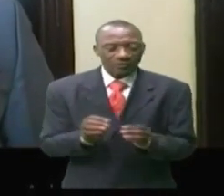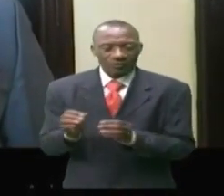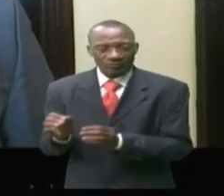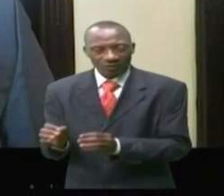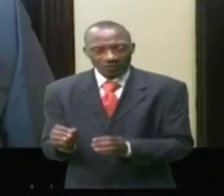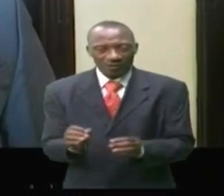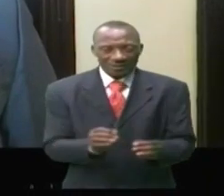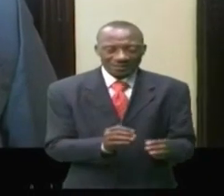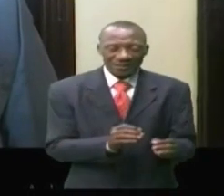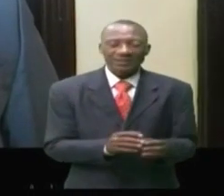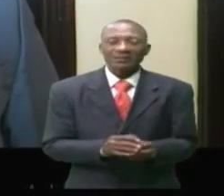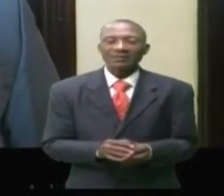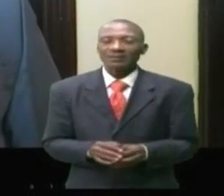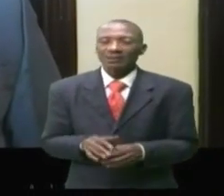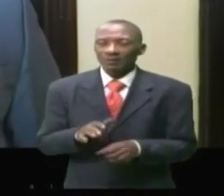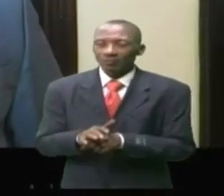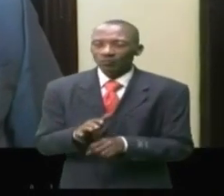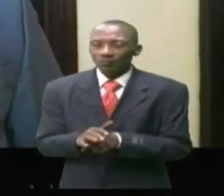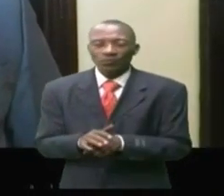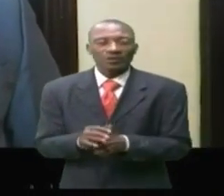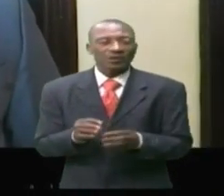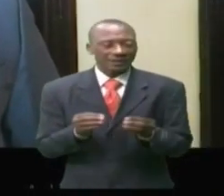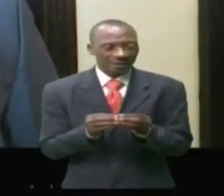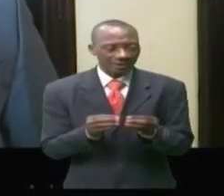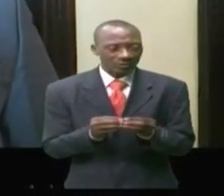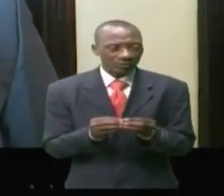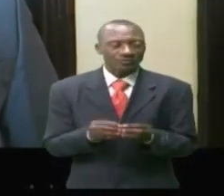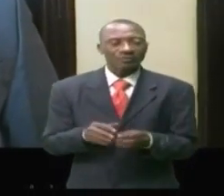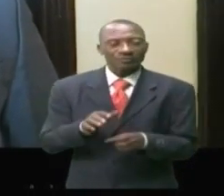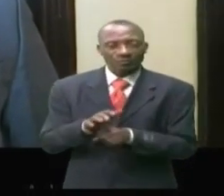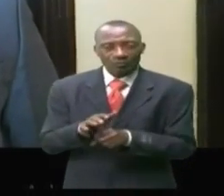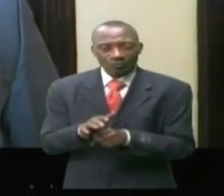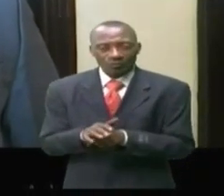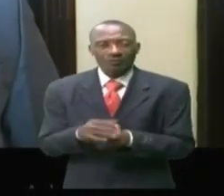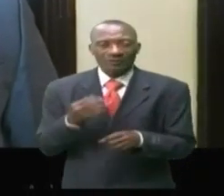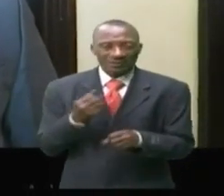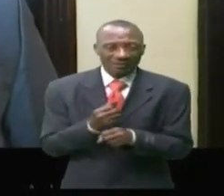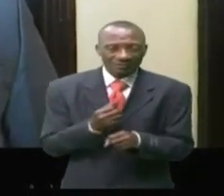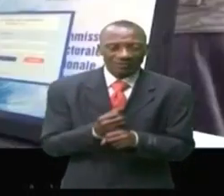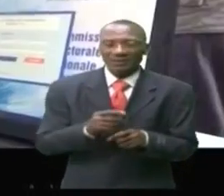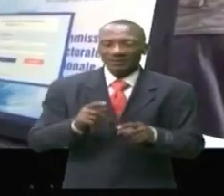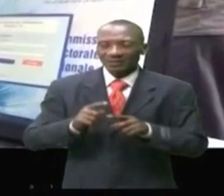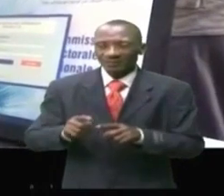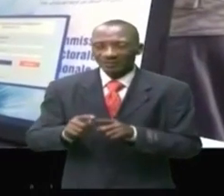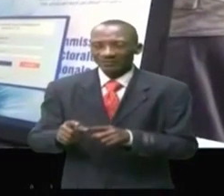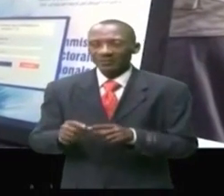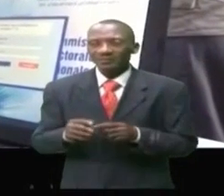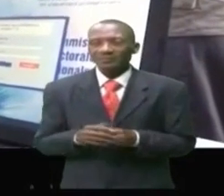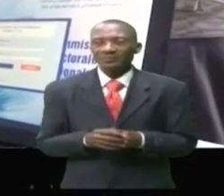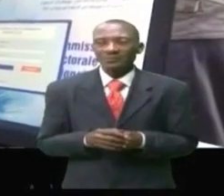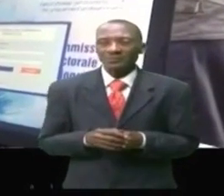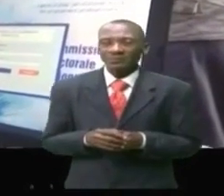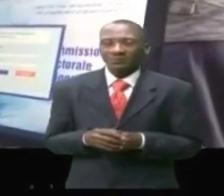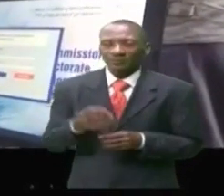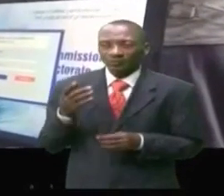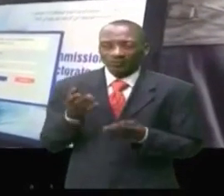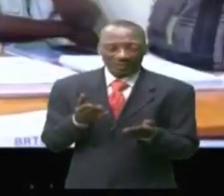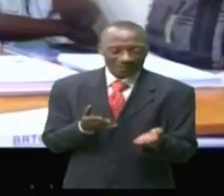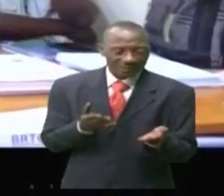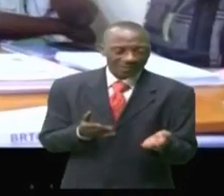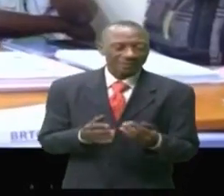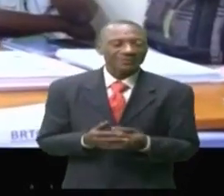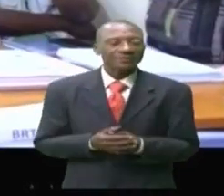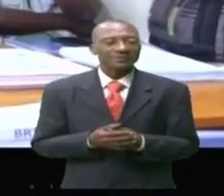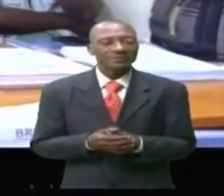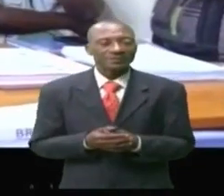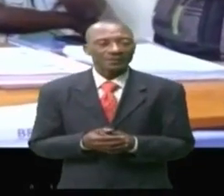démocratiques, et surtout que les acteurs politiques que nous sommes, nous devons comprendre que c'est un jeu démocratique, mais nous